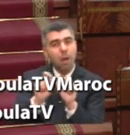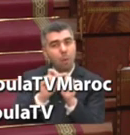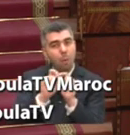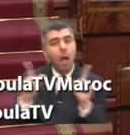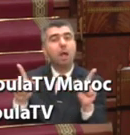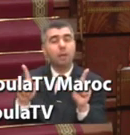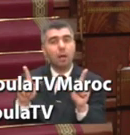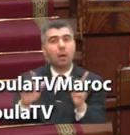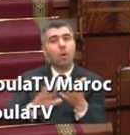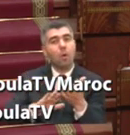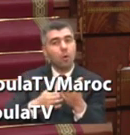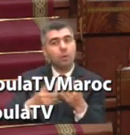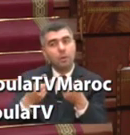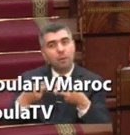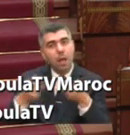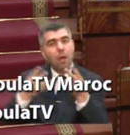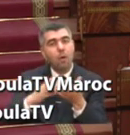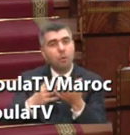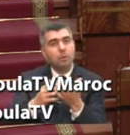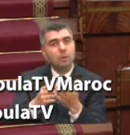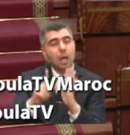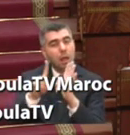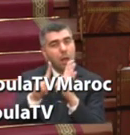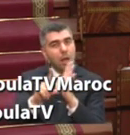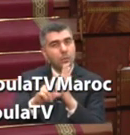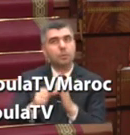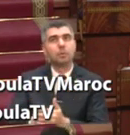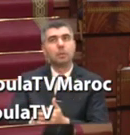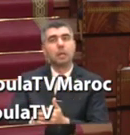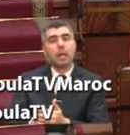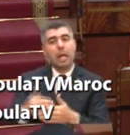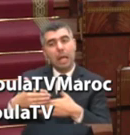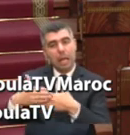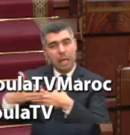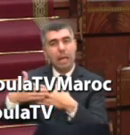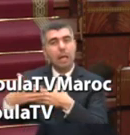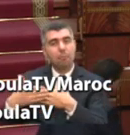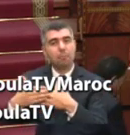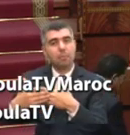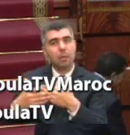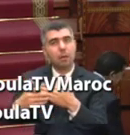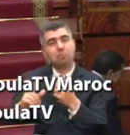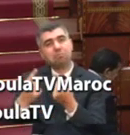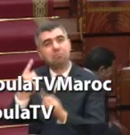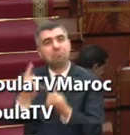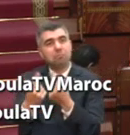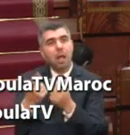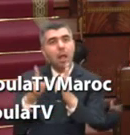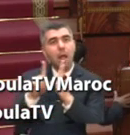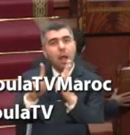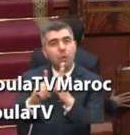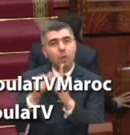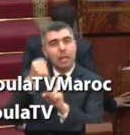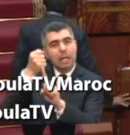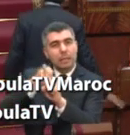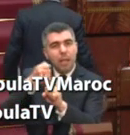آليات التنزيل ديالها والتفعيل ديالها والمواكبة ديالها. وحنا على أبواب إصلاح جديد، ما عرفش الرقم ديالو شحال، خصنا إصلاح